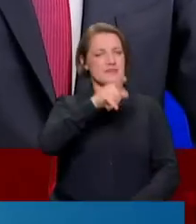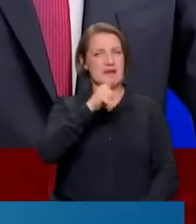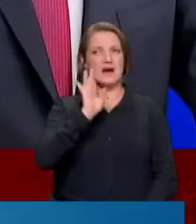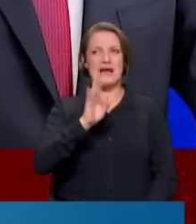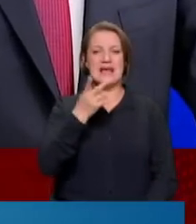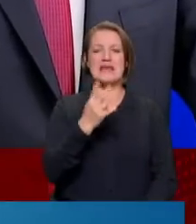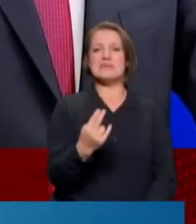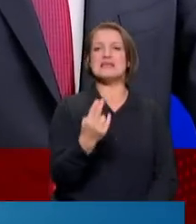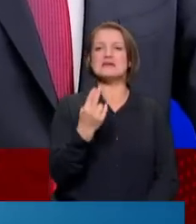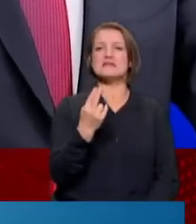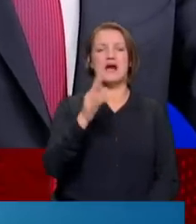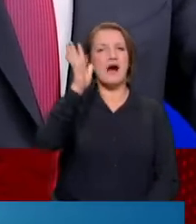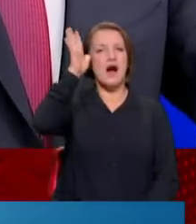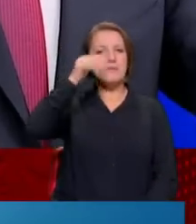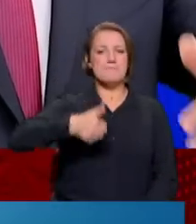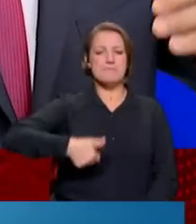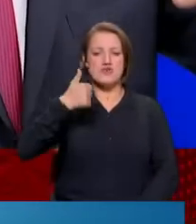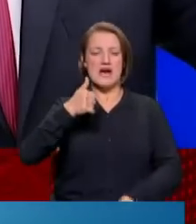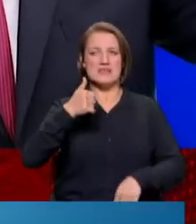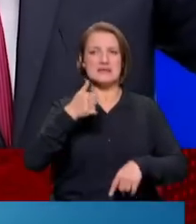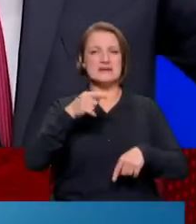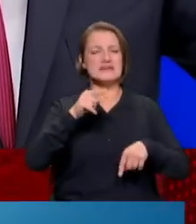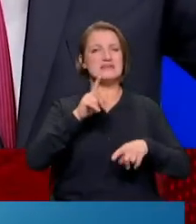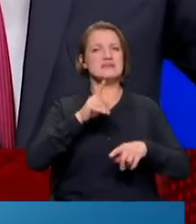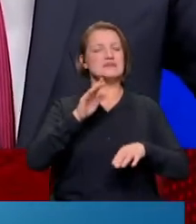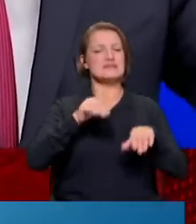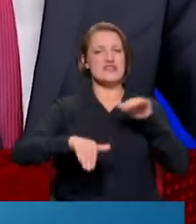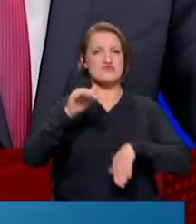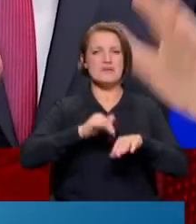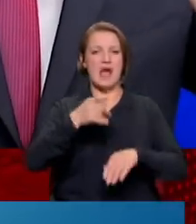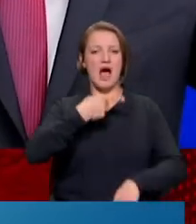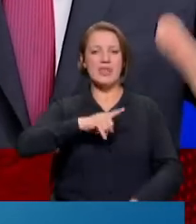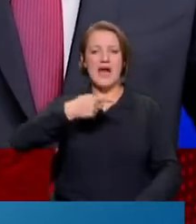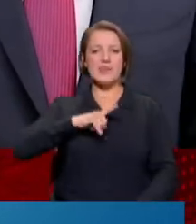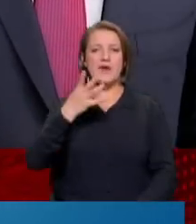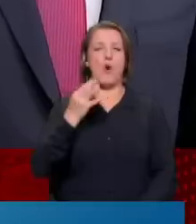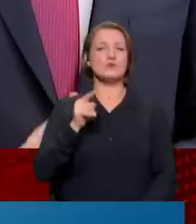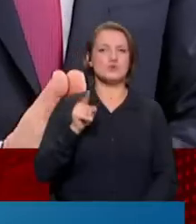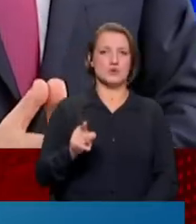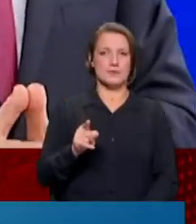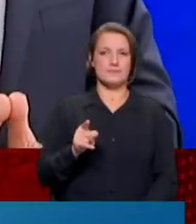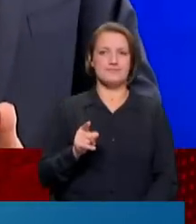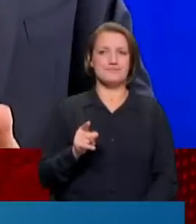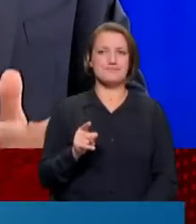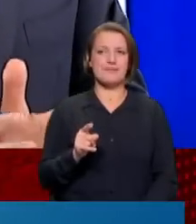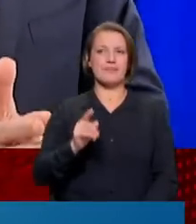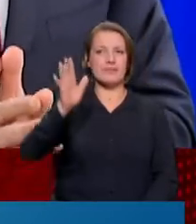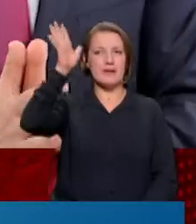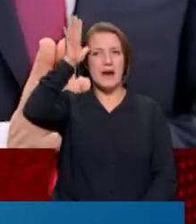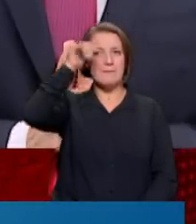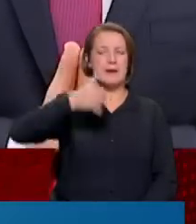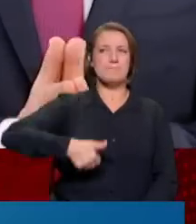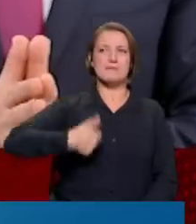2007'de ABD başkanlık seçimlerinde aday adayı da oldu Emekli olduktan sonra önemli bir aktör ABD